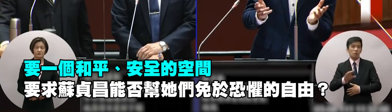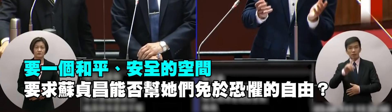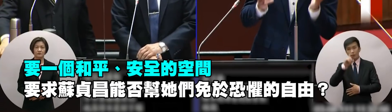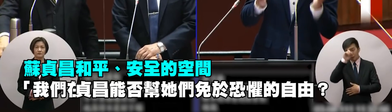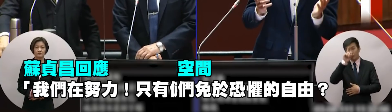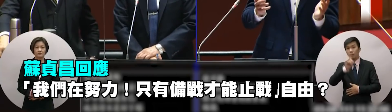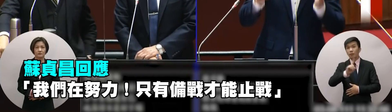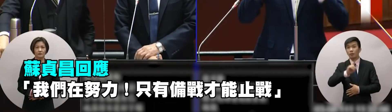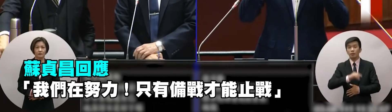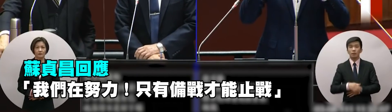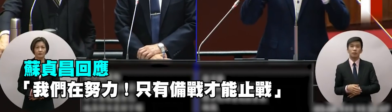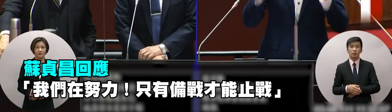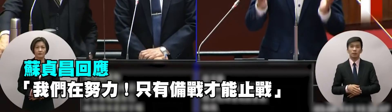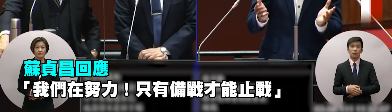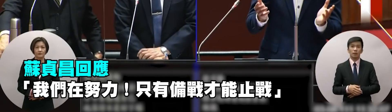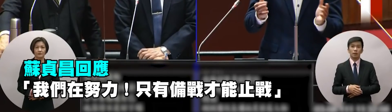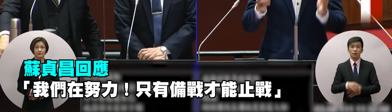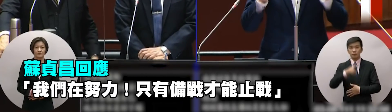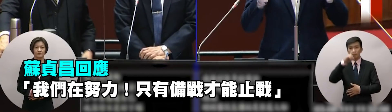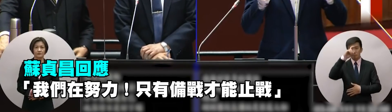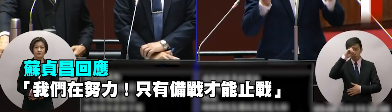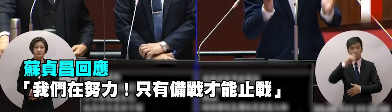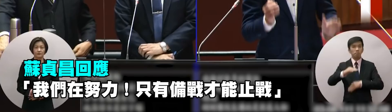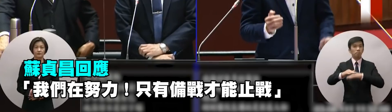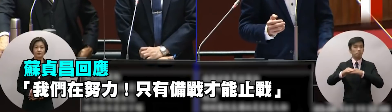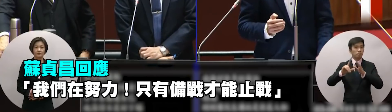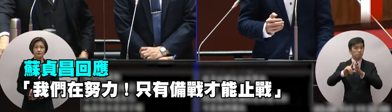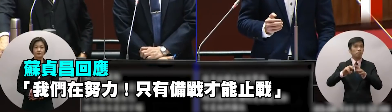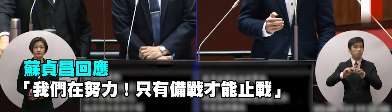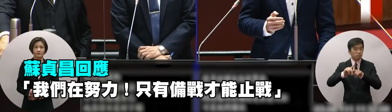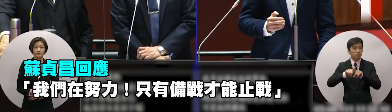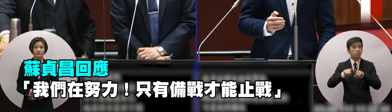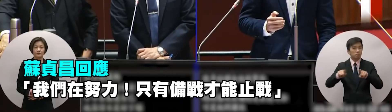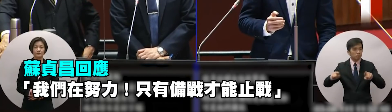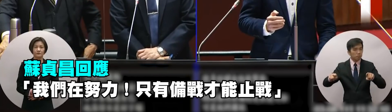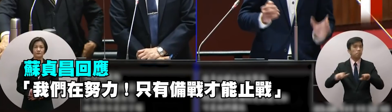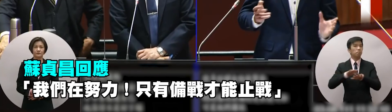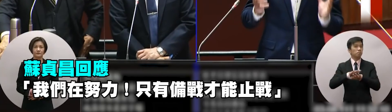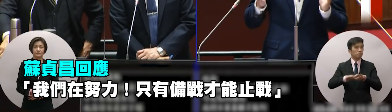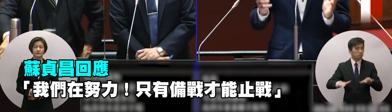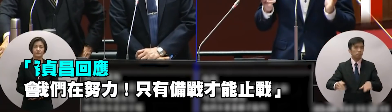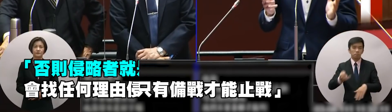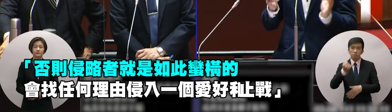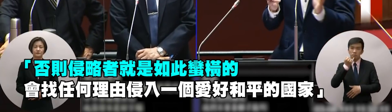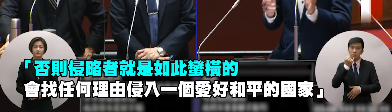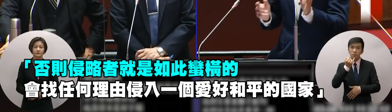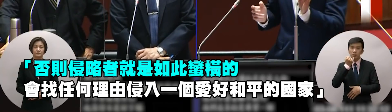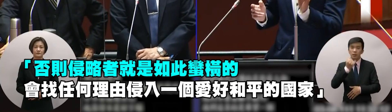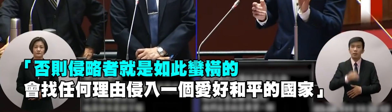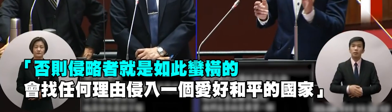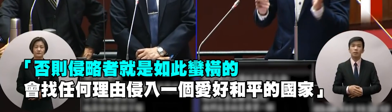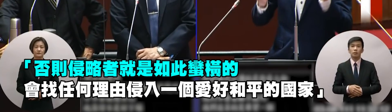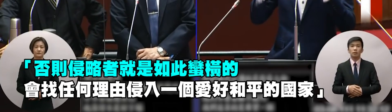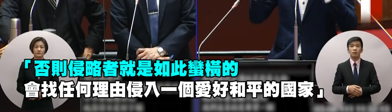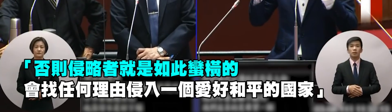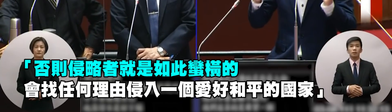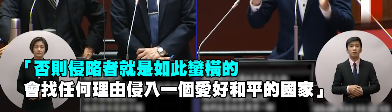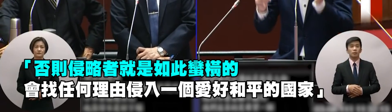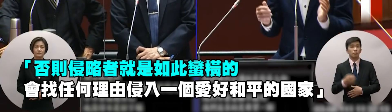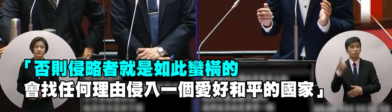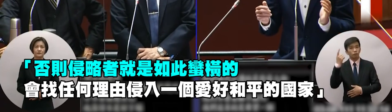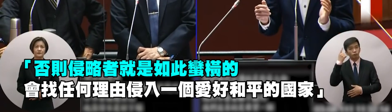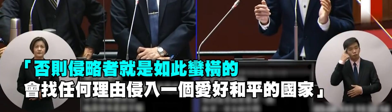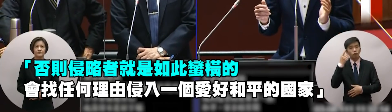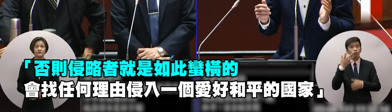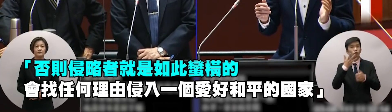的希望是一个和平安全的空间。那院长可不可以帮助这些